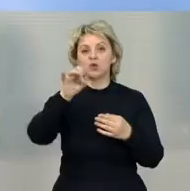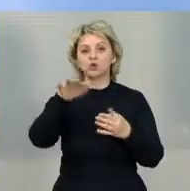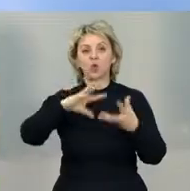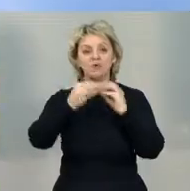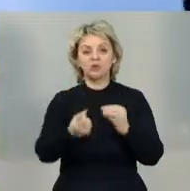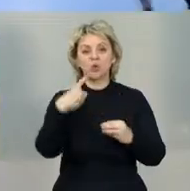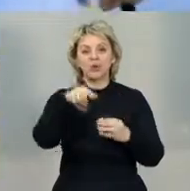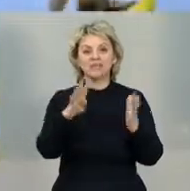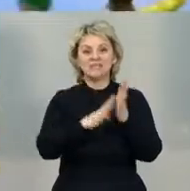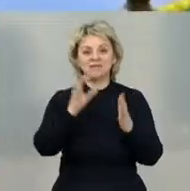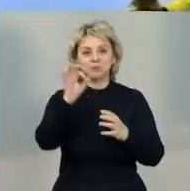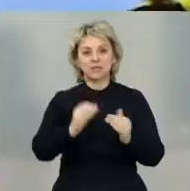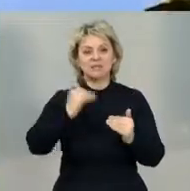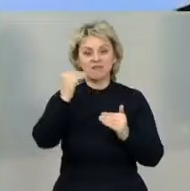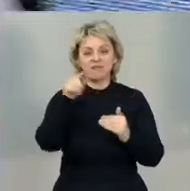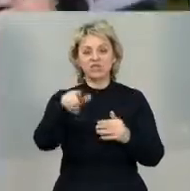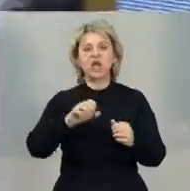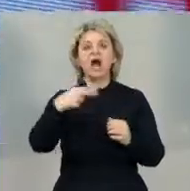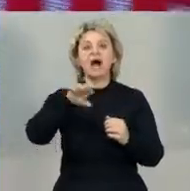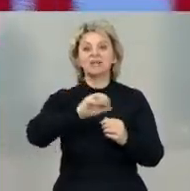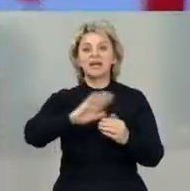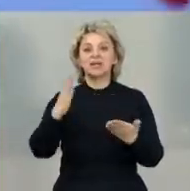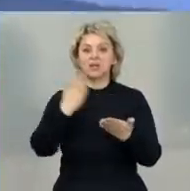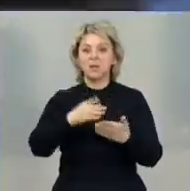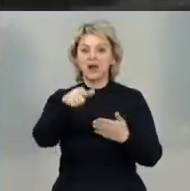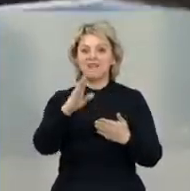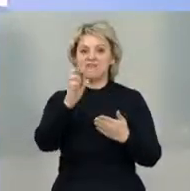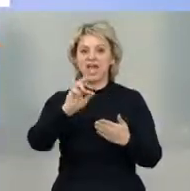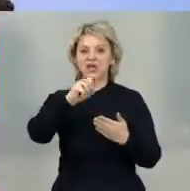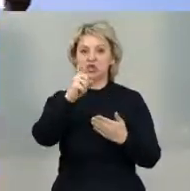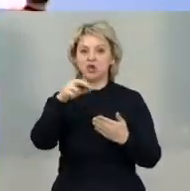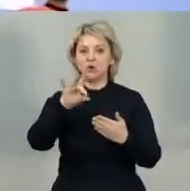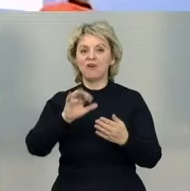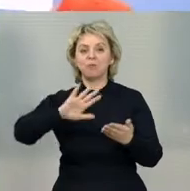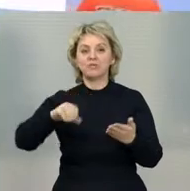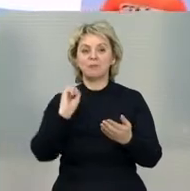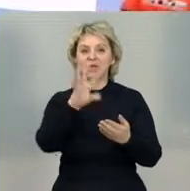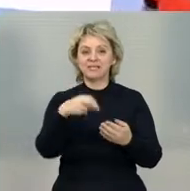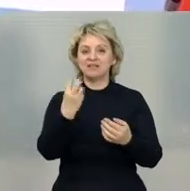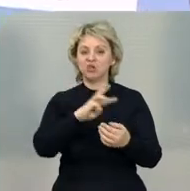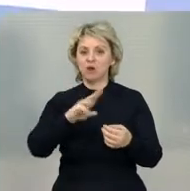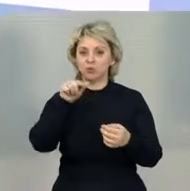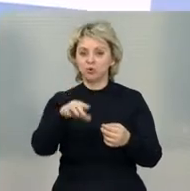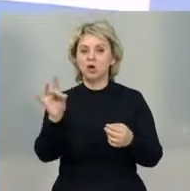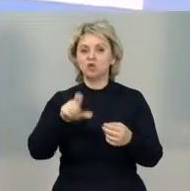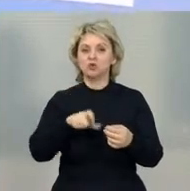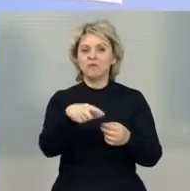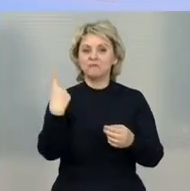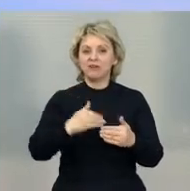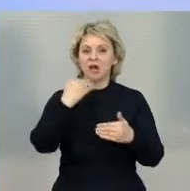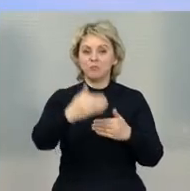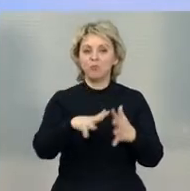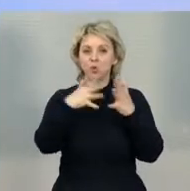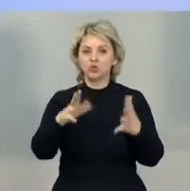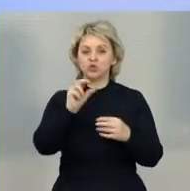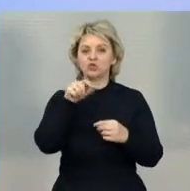итоге оказалась на 9% выше. А в атаке не промахивается Анна Вяхерева, и после ее броска на 12-й минуте Ростов-Дон впервые